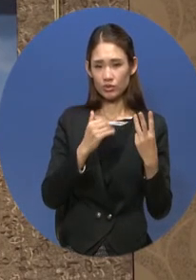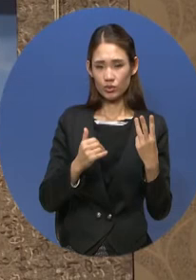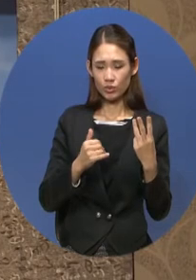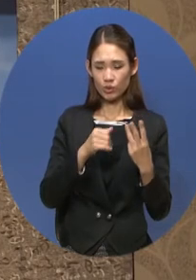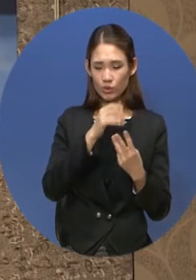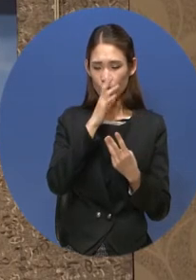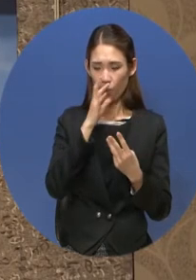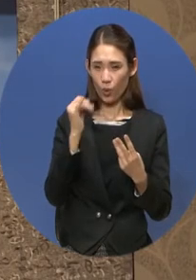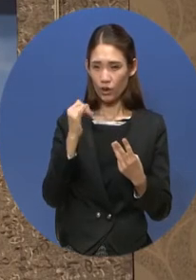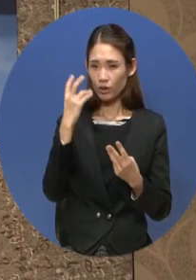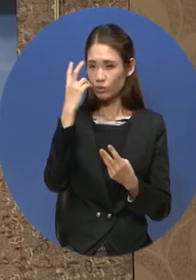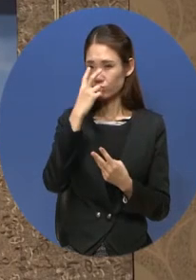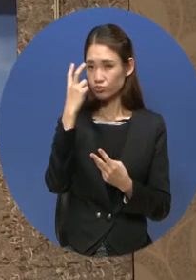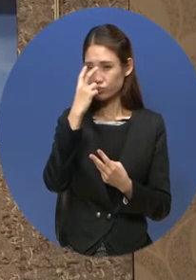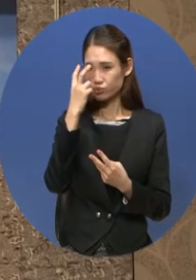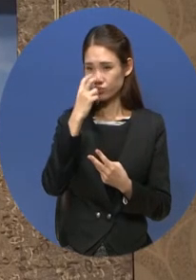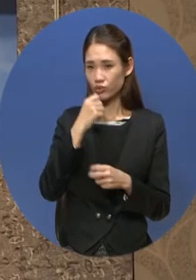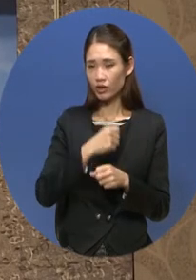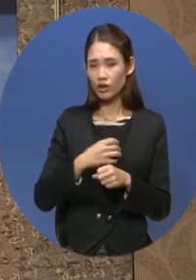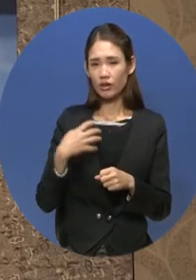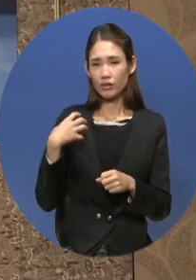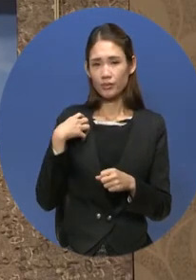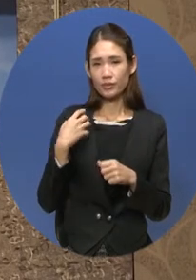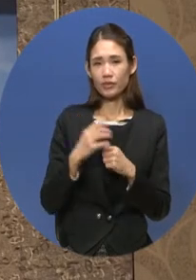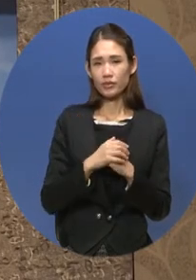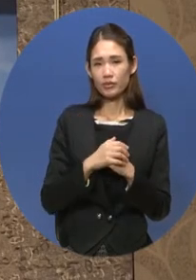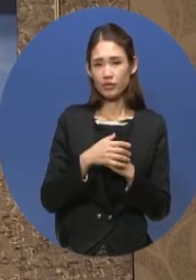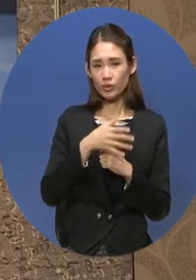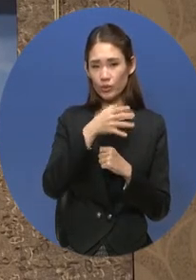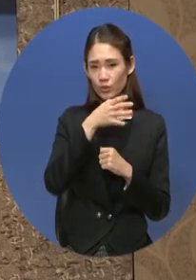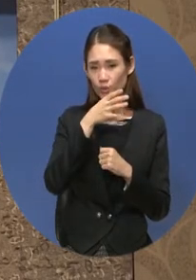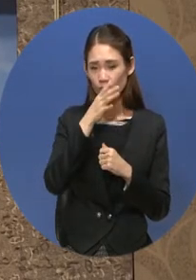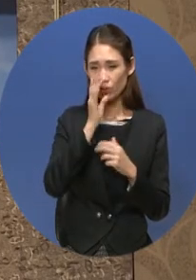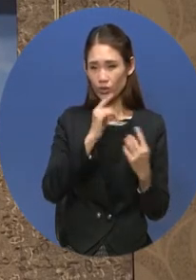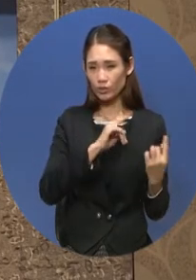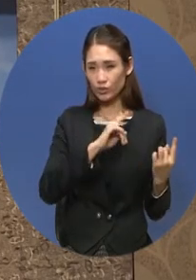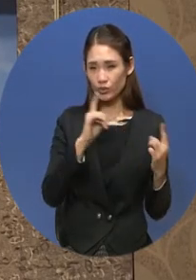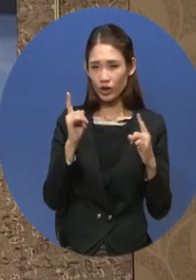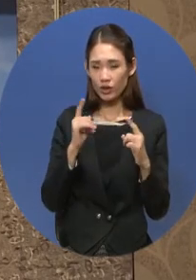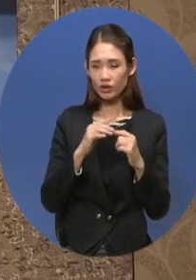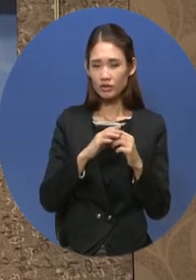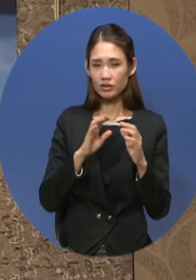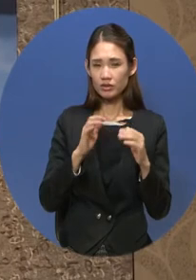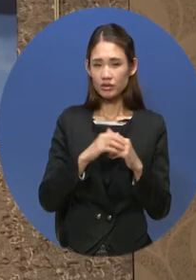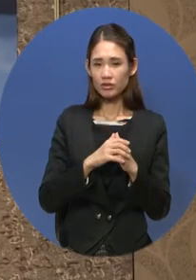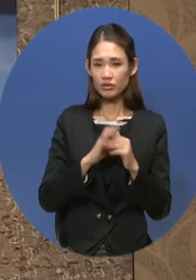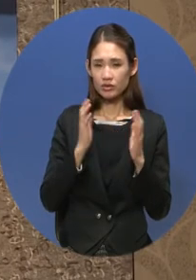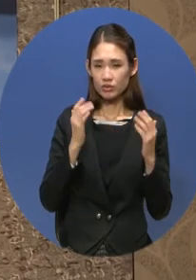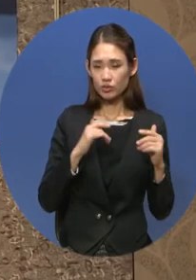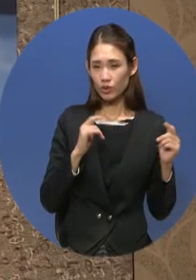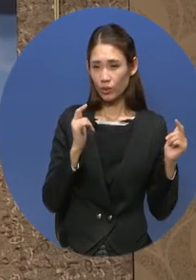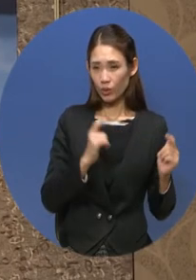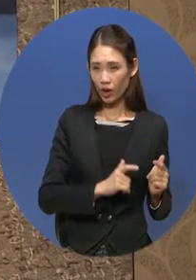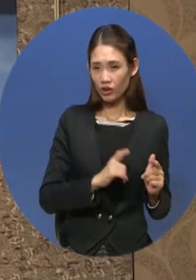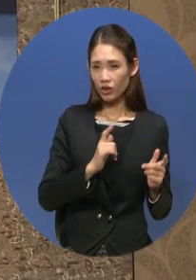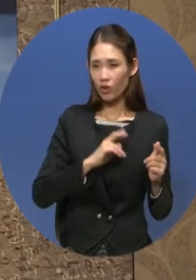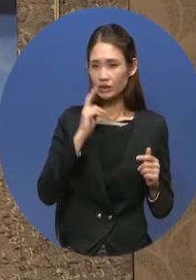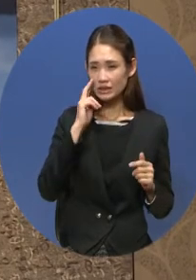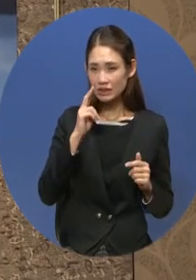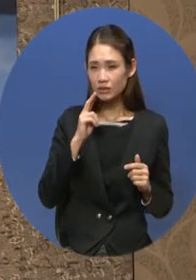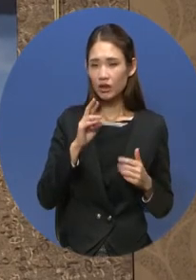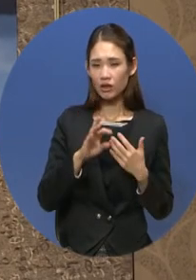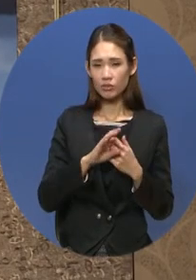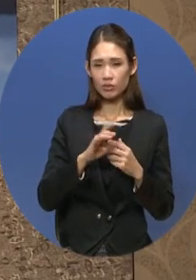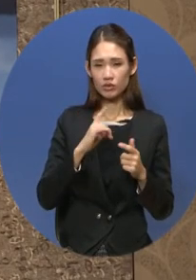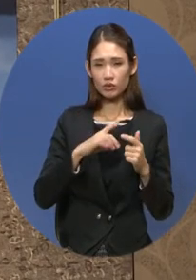노인을 부양해야 돼요. 그런데 이제 이게 고령화 시대가 더 되고, 초저출산 시대가 되면, 점점